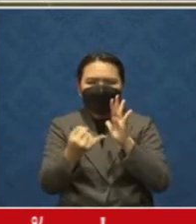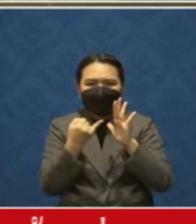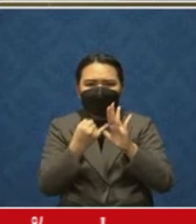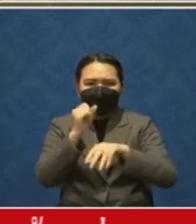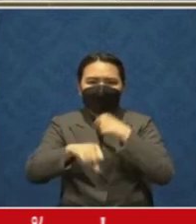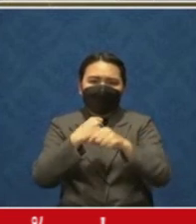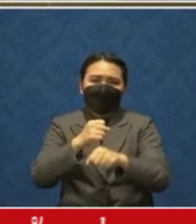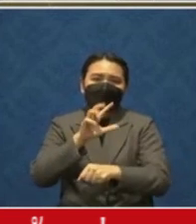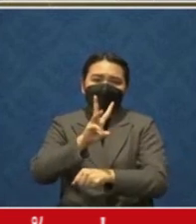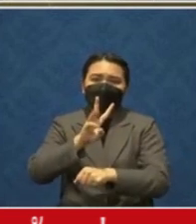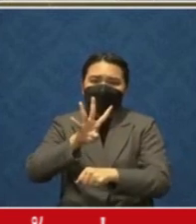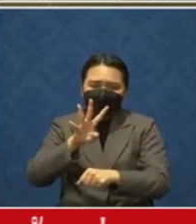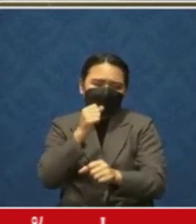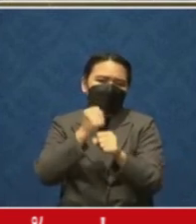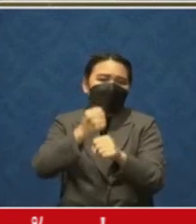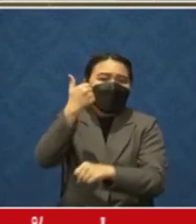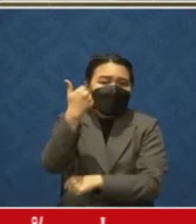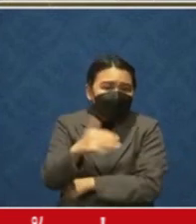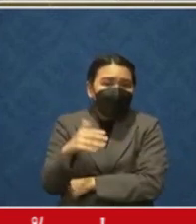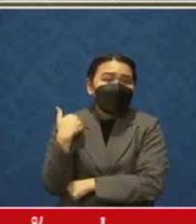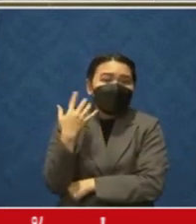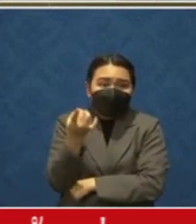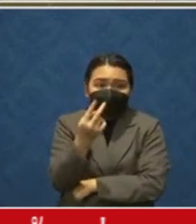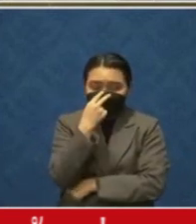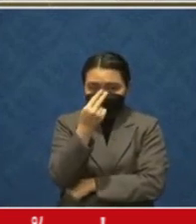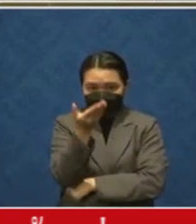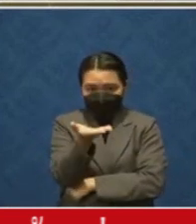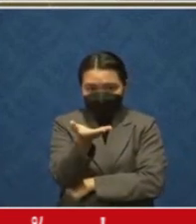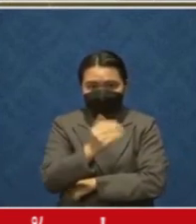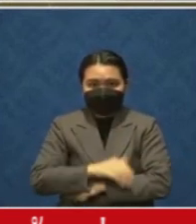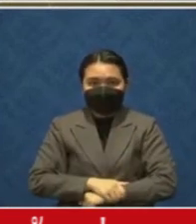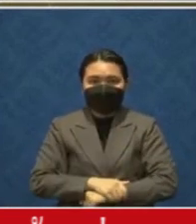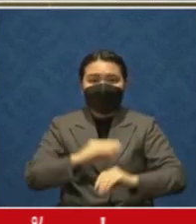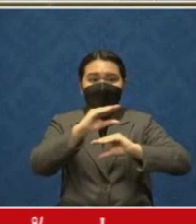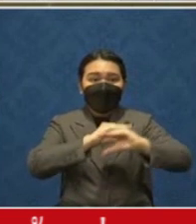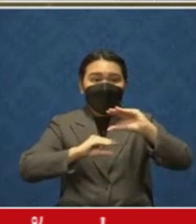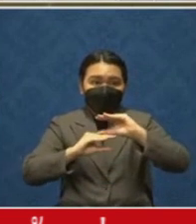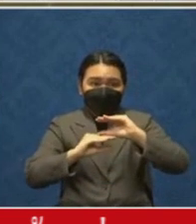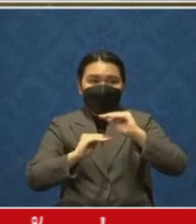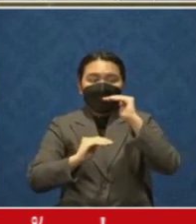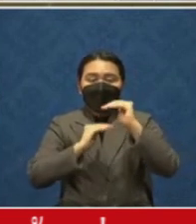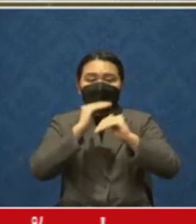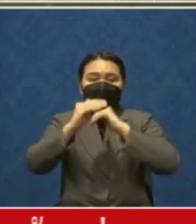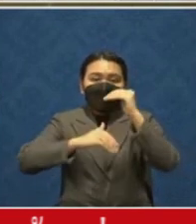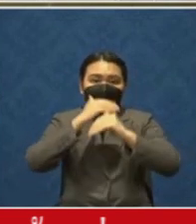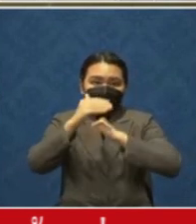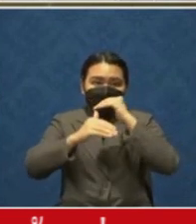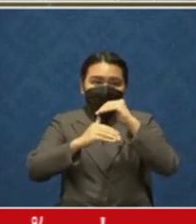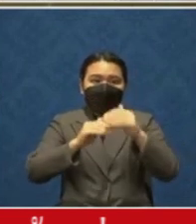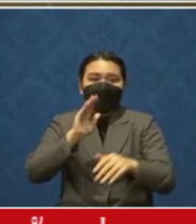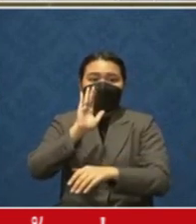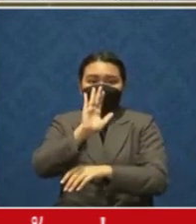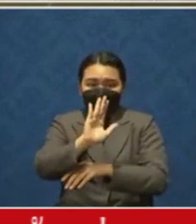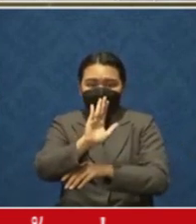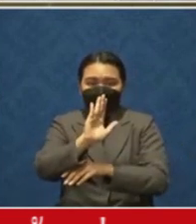บปี64ที่กองทัพอากาศยังดําเนินการไม่ได้มีอะไรบ้างหน้าตาเป็นยังไงครับโครงการพัฒนาการปฏิบัติการ